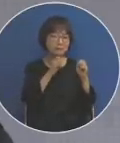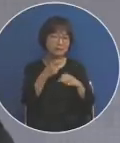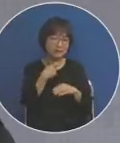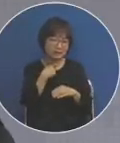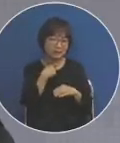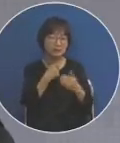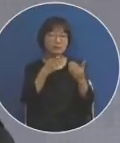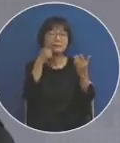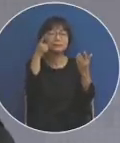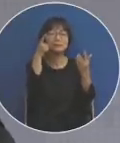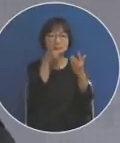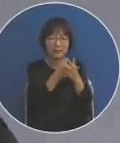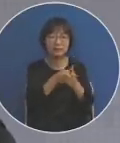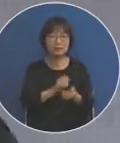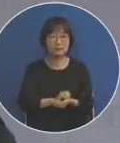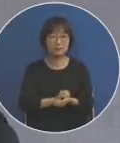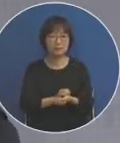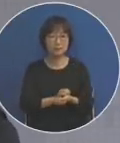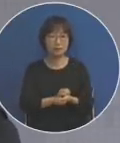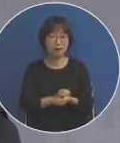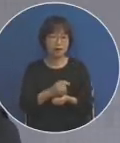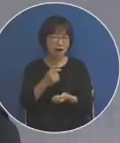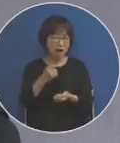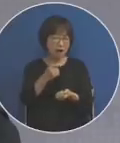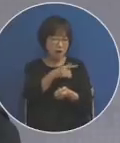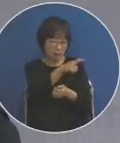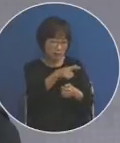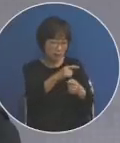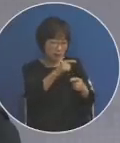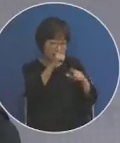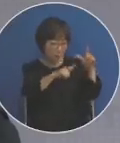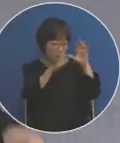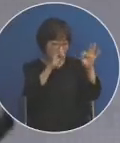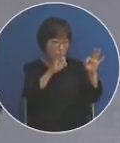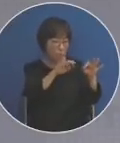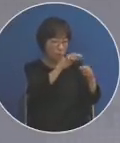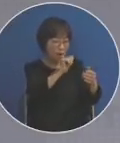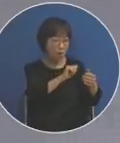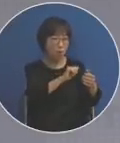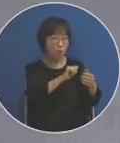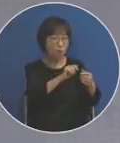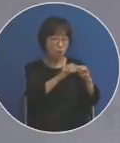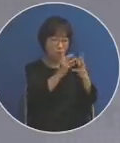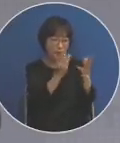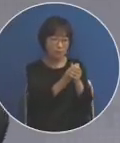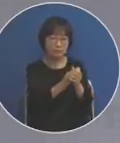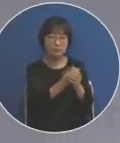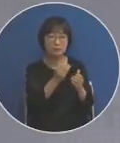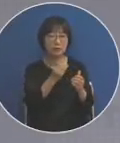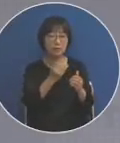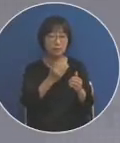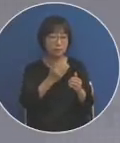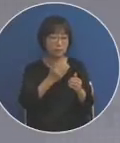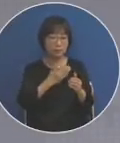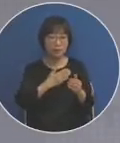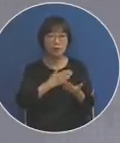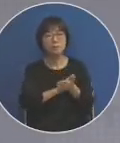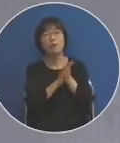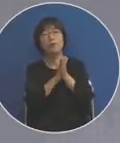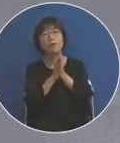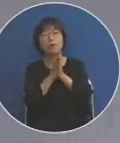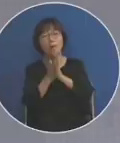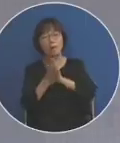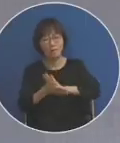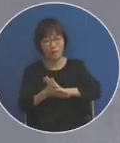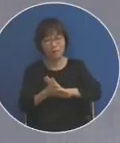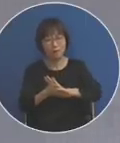and then sharing it with others. 제 인생을 송두리째 뒤집어. And it was to that moment that he completely overturned my life. 내가 뒤집은 것도 아니요. And it's not that